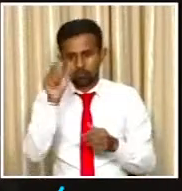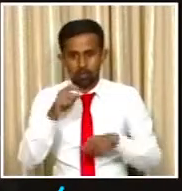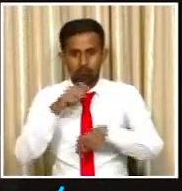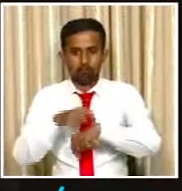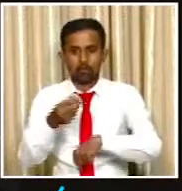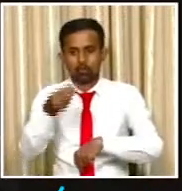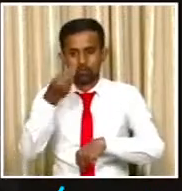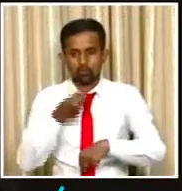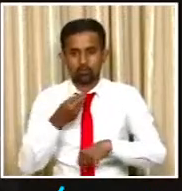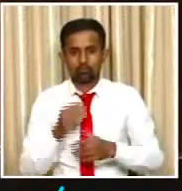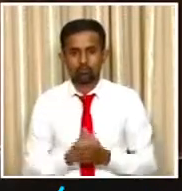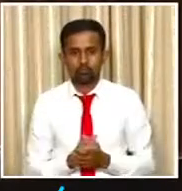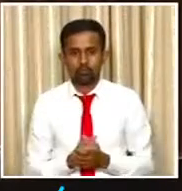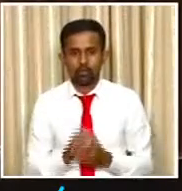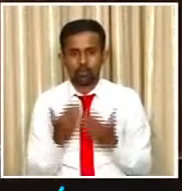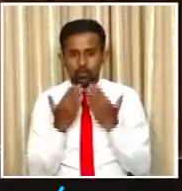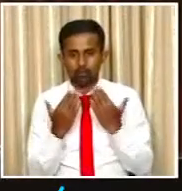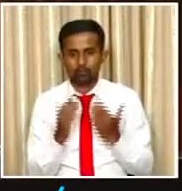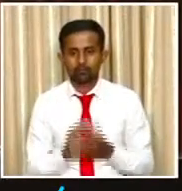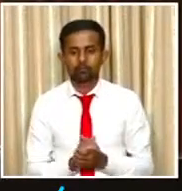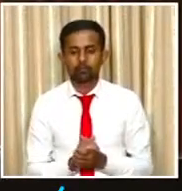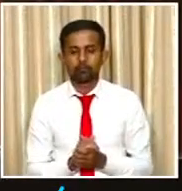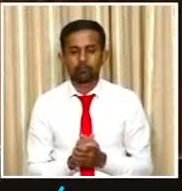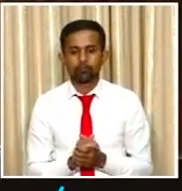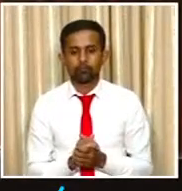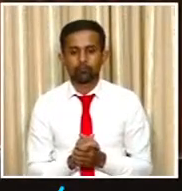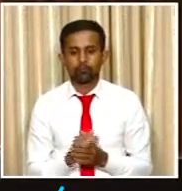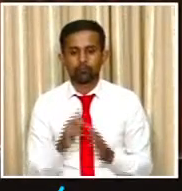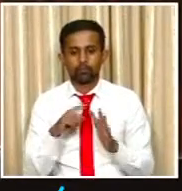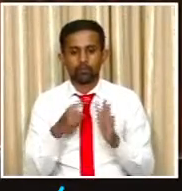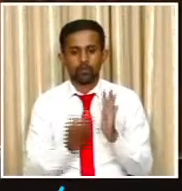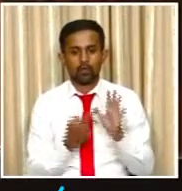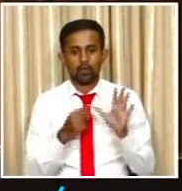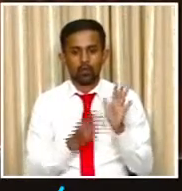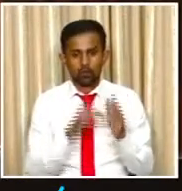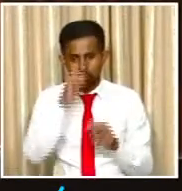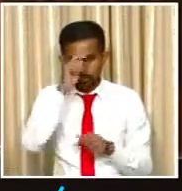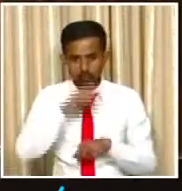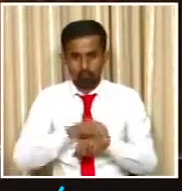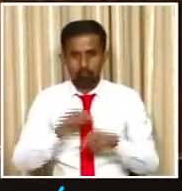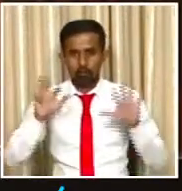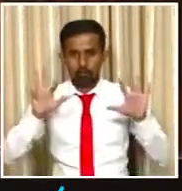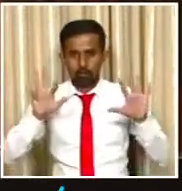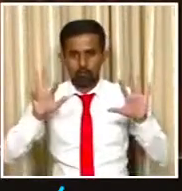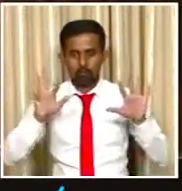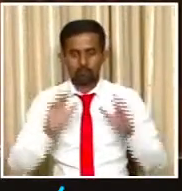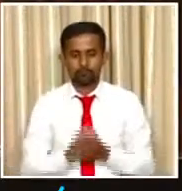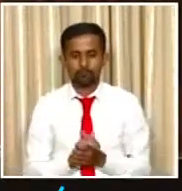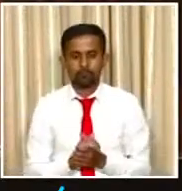mekata kaale laba dunnata. Thank you. Honorable Eran Vikramaratne, you have 9 minutes. Stuti